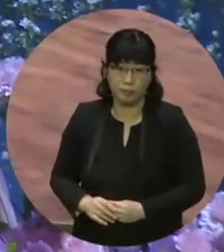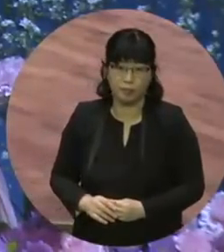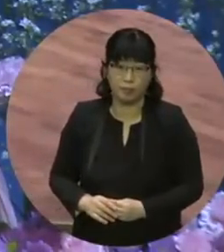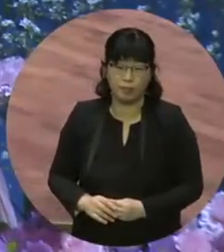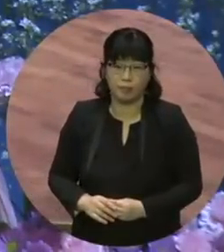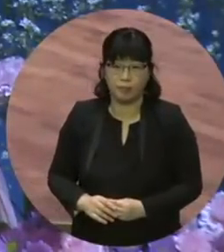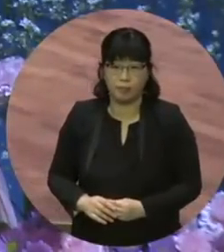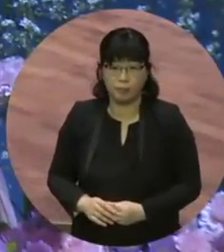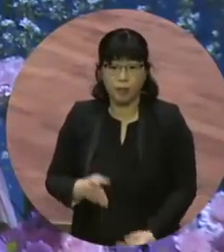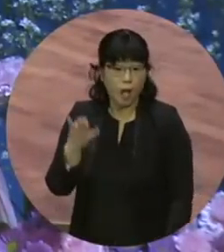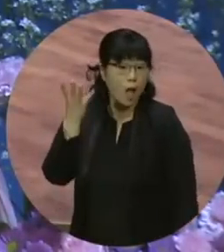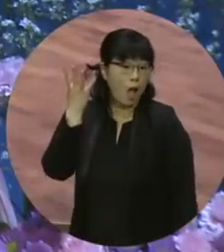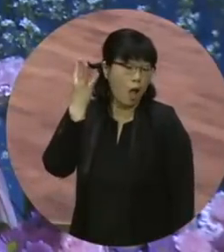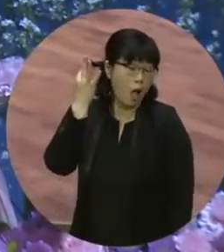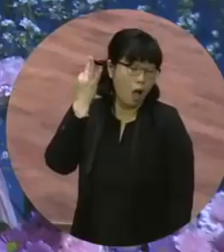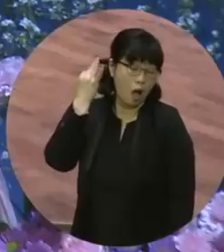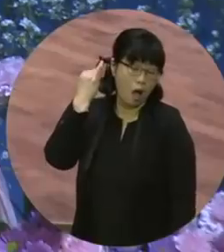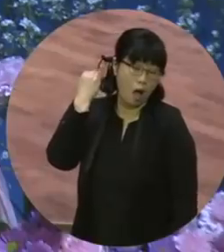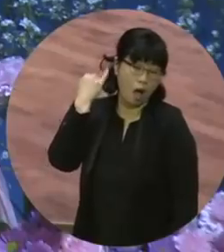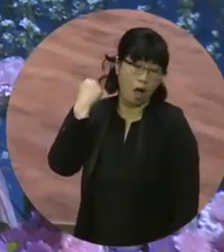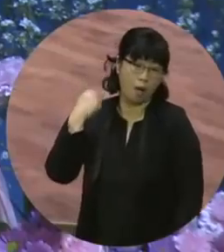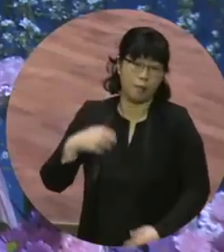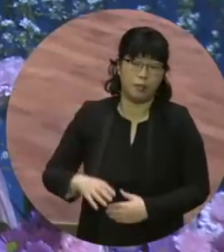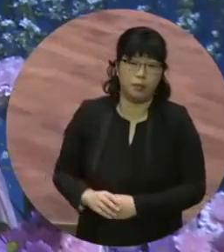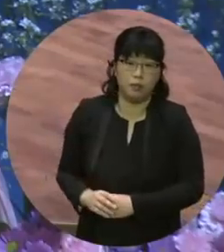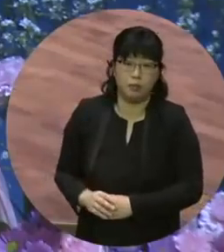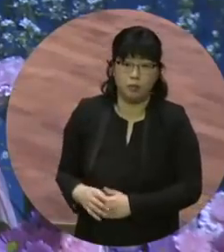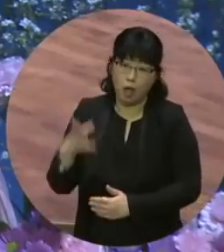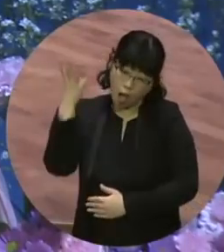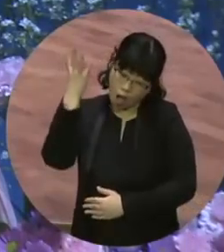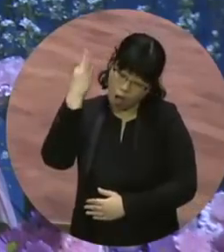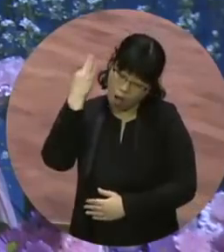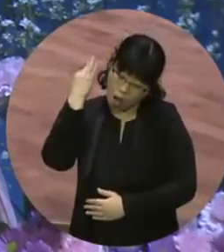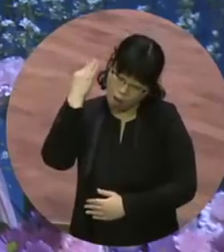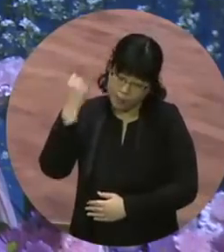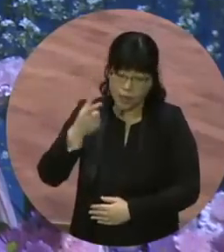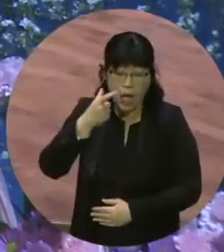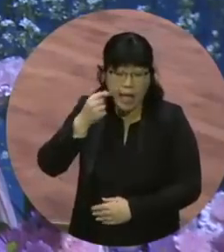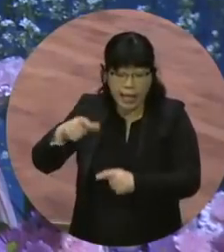얼마 전에 저 일본의 하마쪽 우리